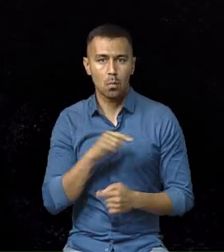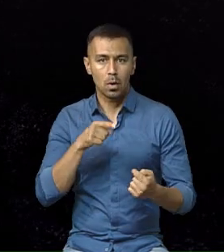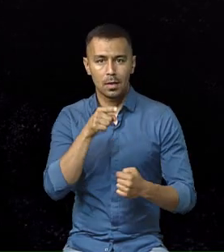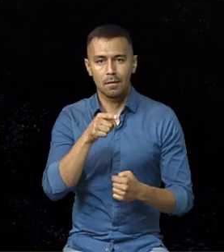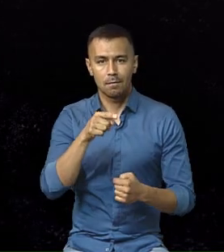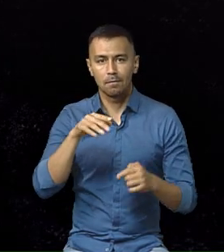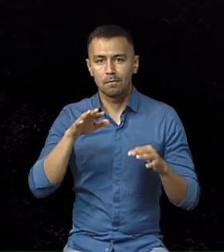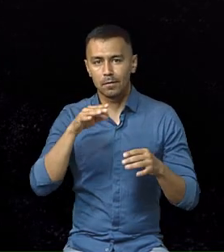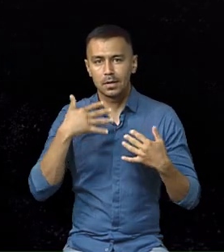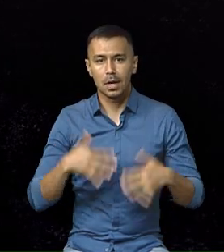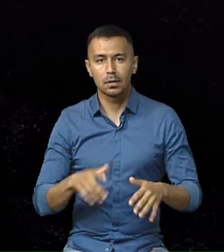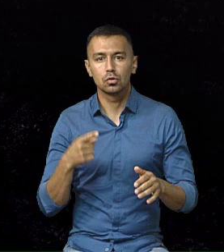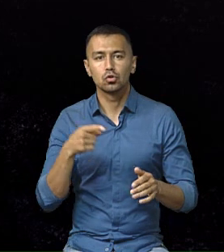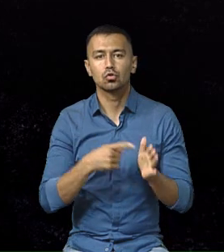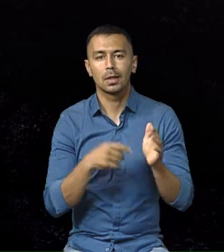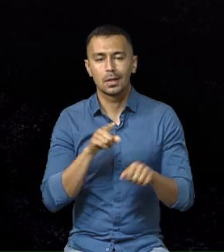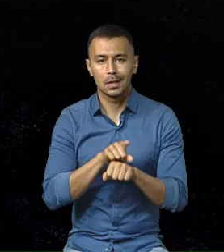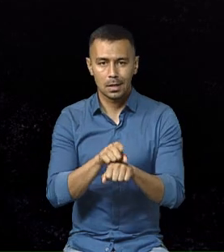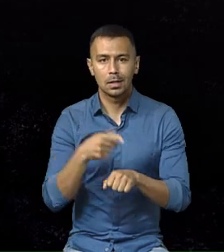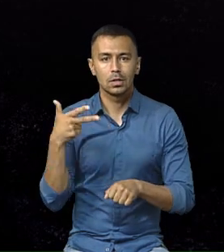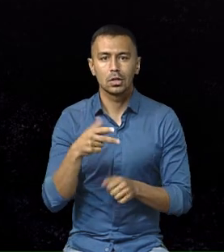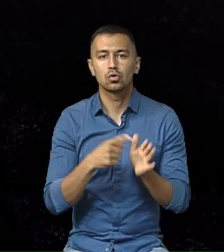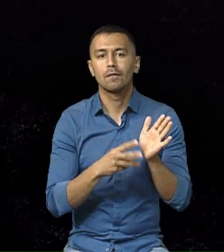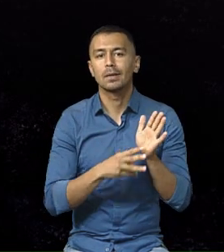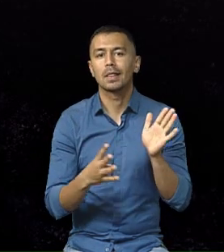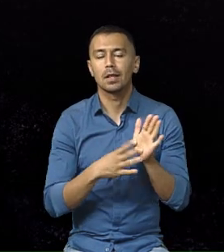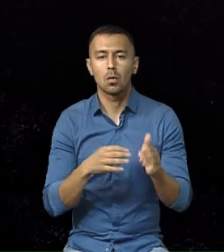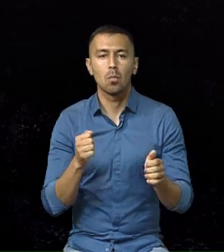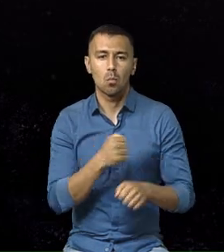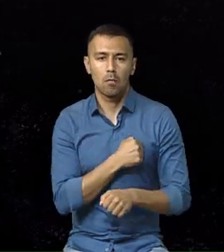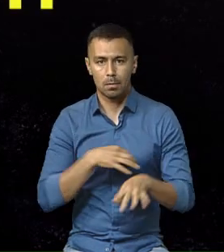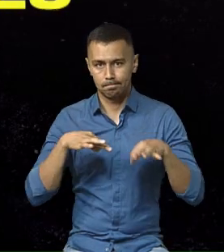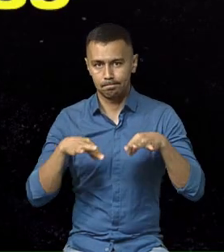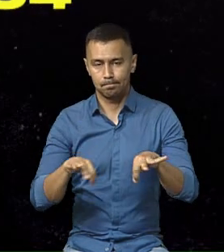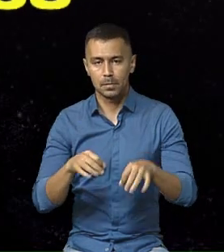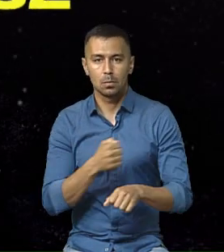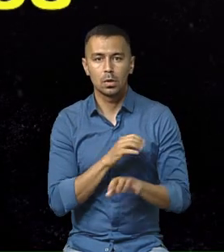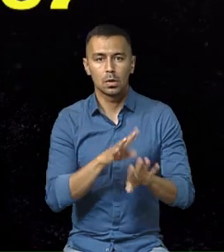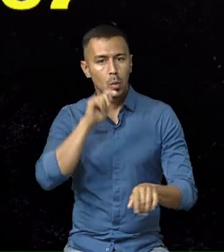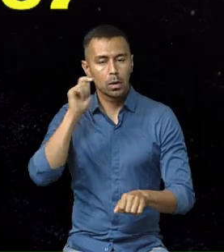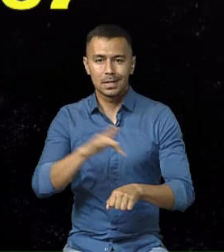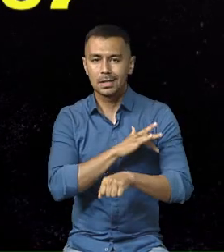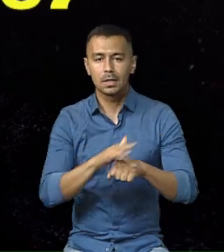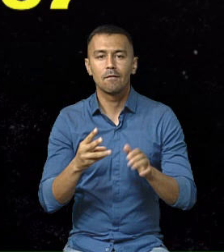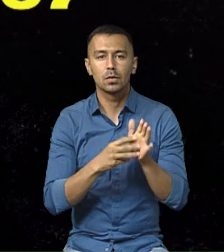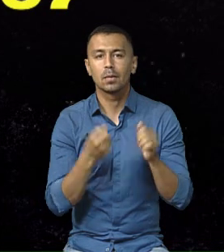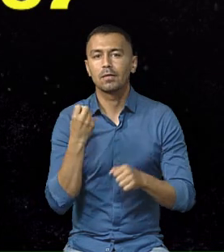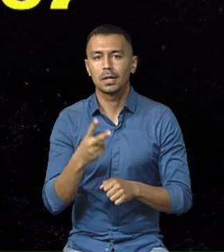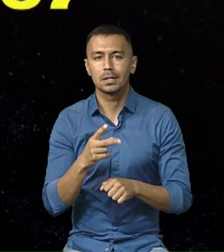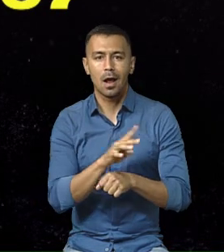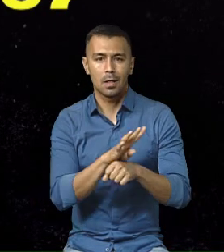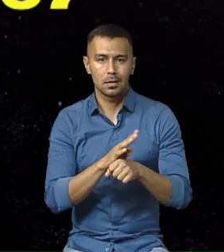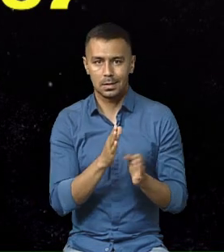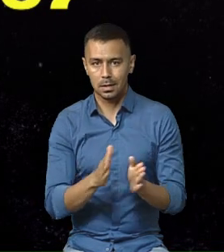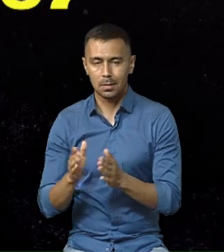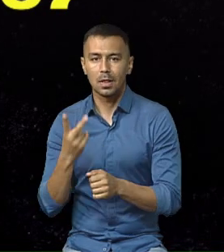втратив 1600 танків та 3789 бойових броньованих машин. Збройні сили України знищили 812 артилерійських